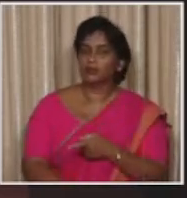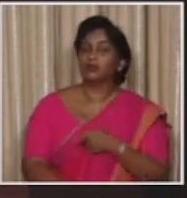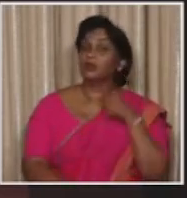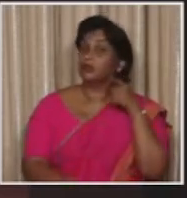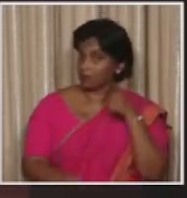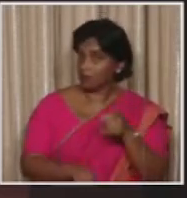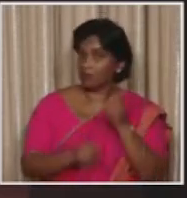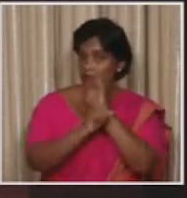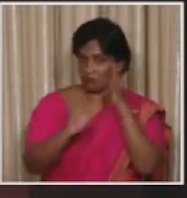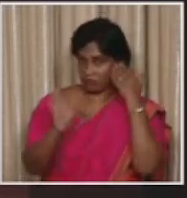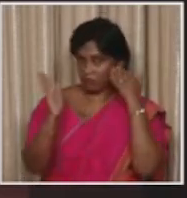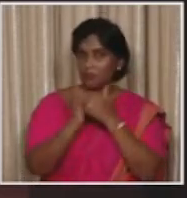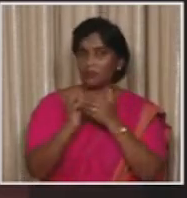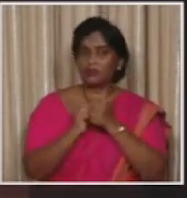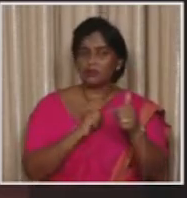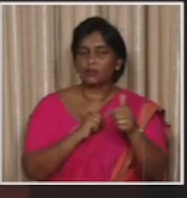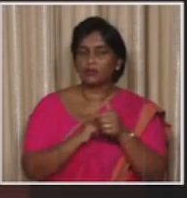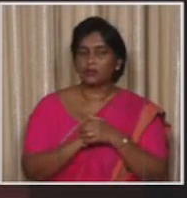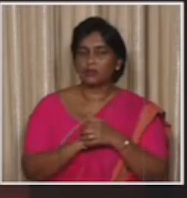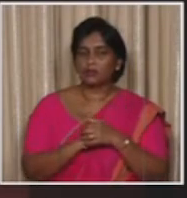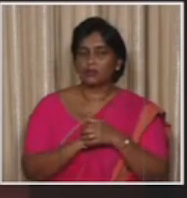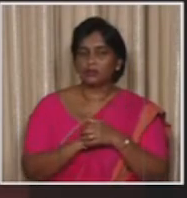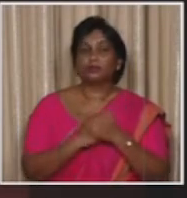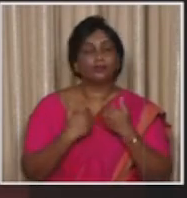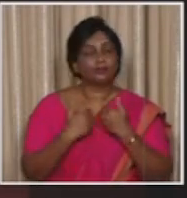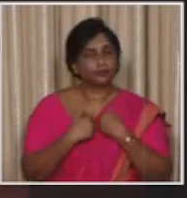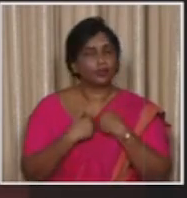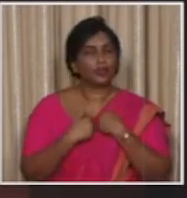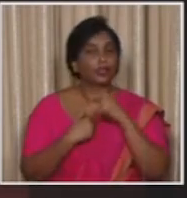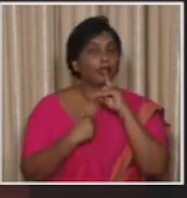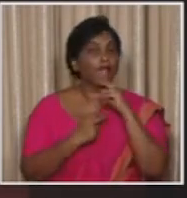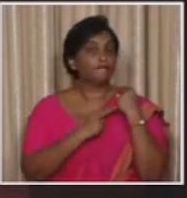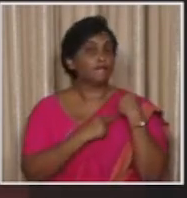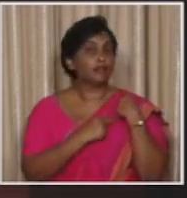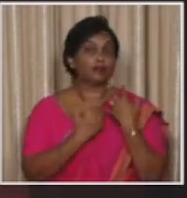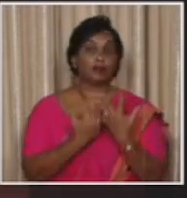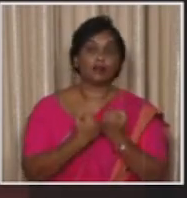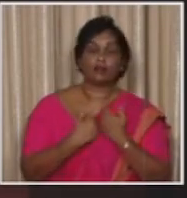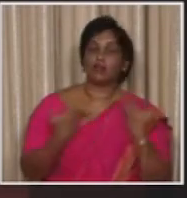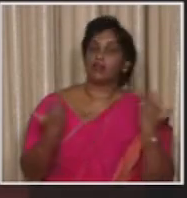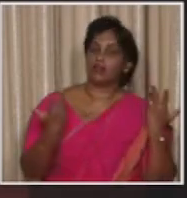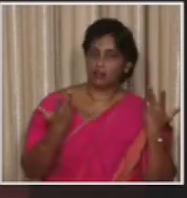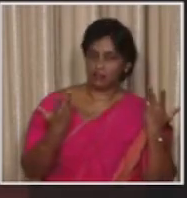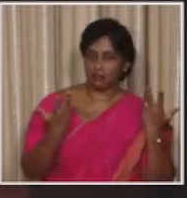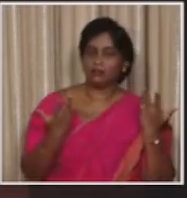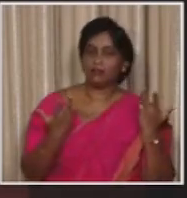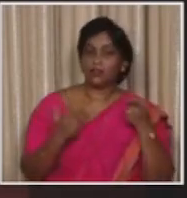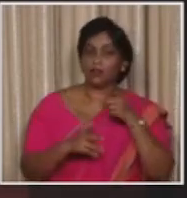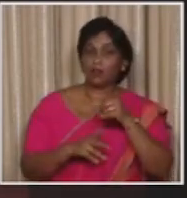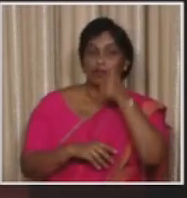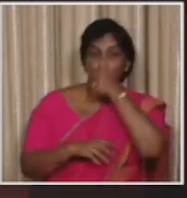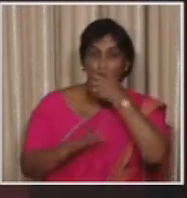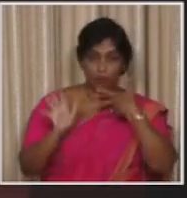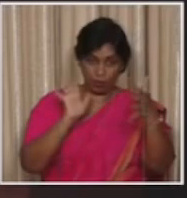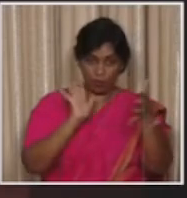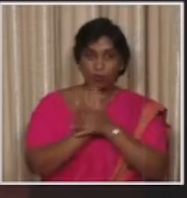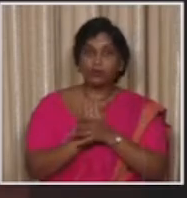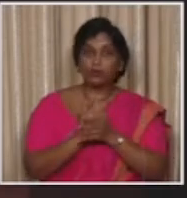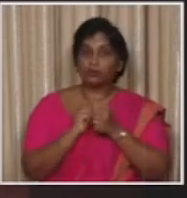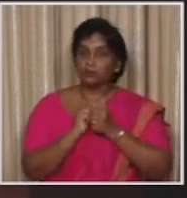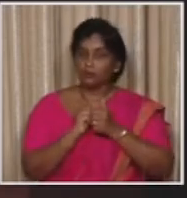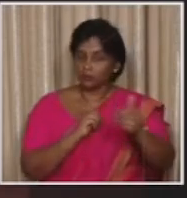මේක දෙකම මග. අපිට කියන්නේ වගකීම බාරගත්තේ නැහැ කියලා. මේ හොරුත් එක්ක දීඝ